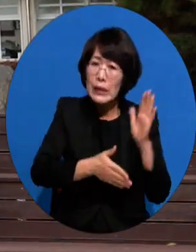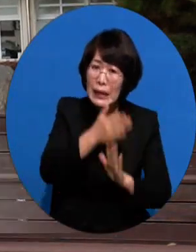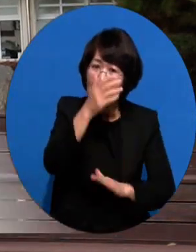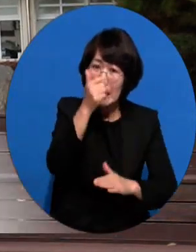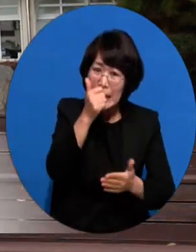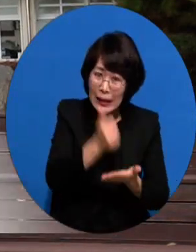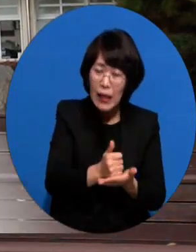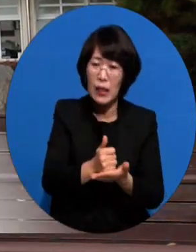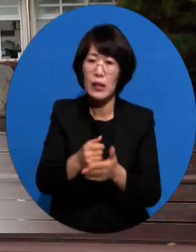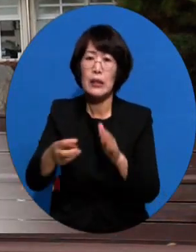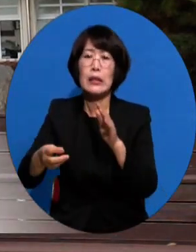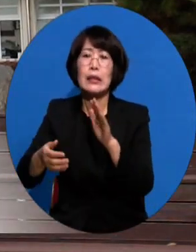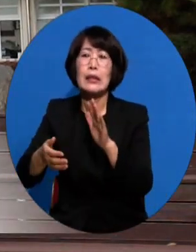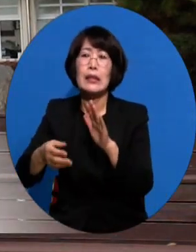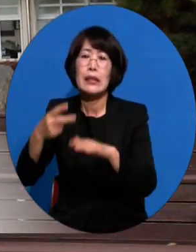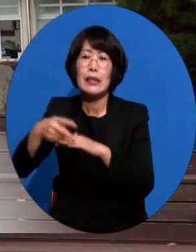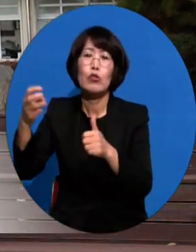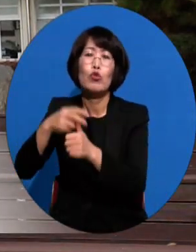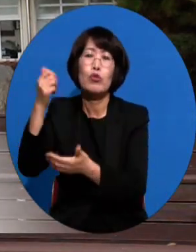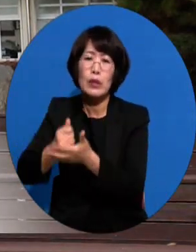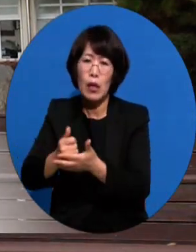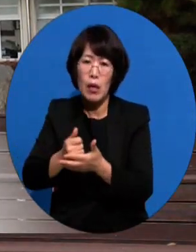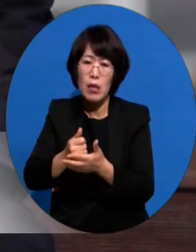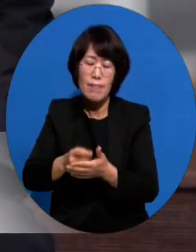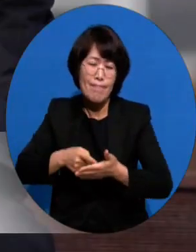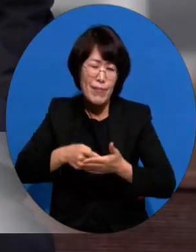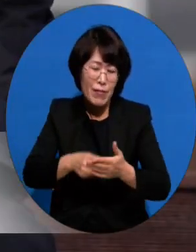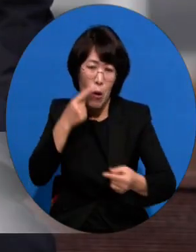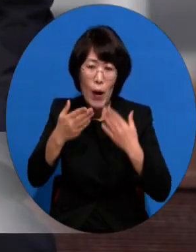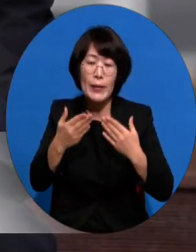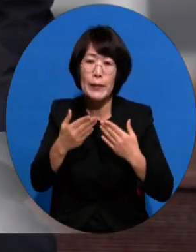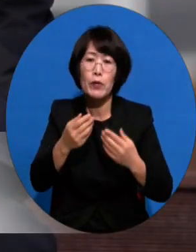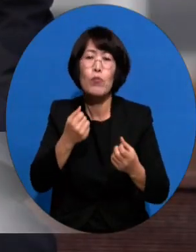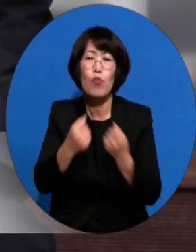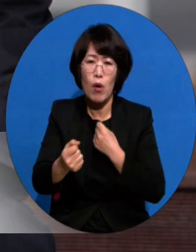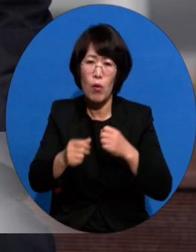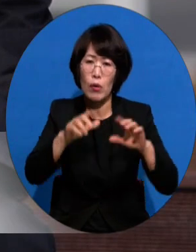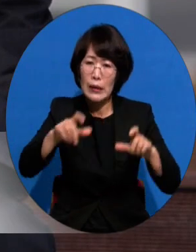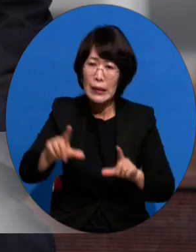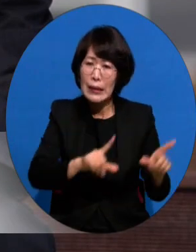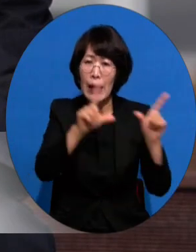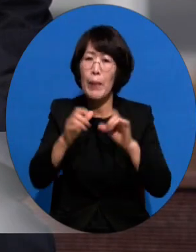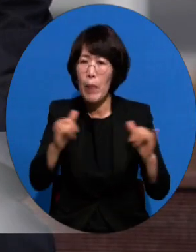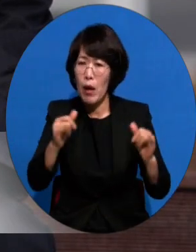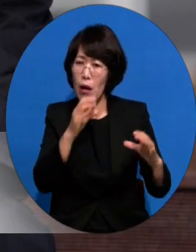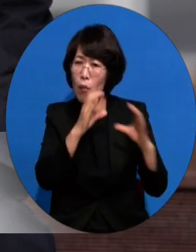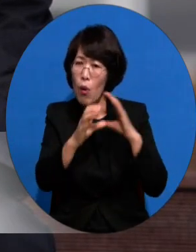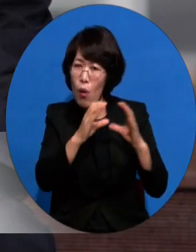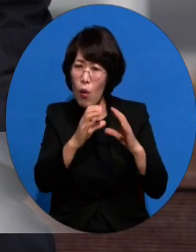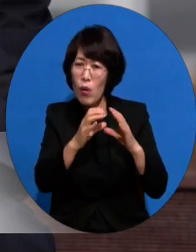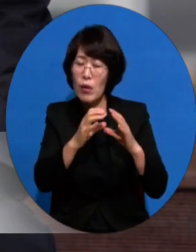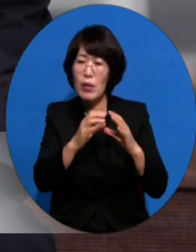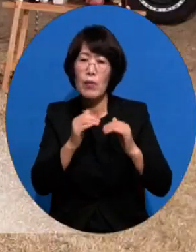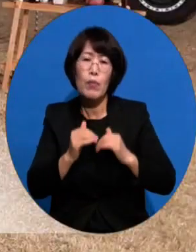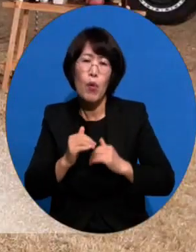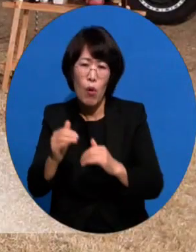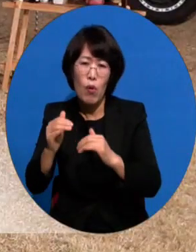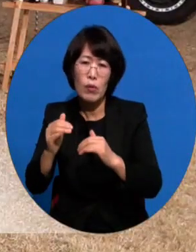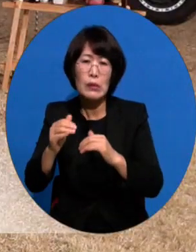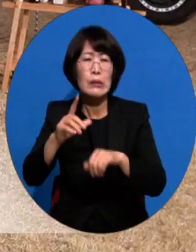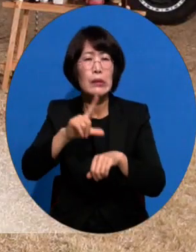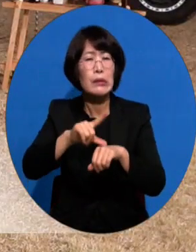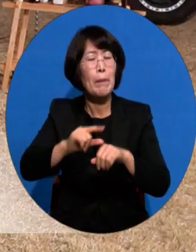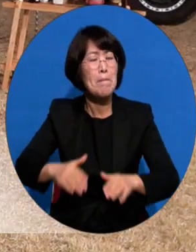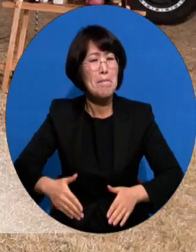목포시장과 신안군수의 의지가 뚜렷한 걸 감안하더라도 주민사회의 공감대 형성에 절차 이행까지